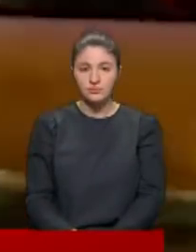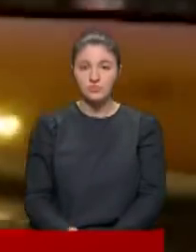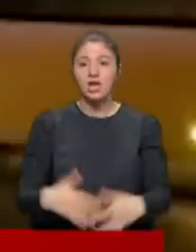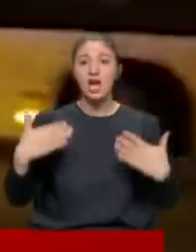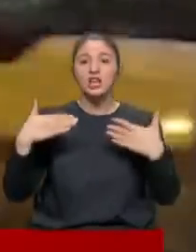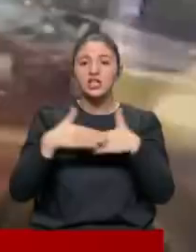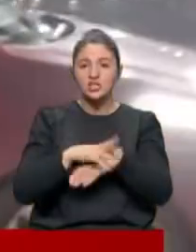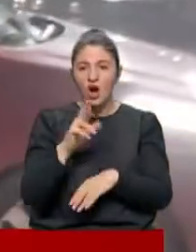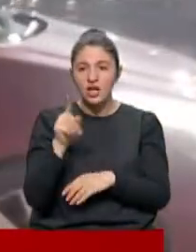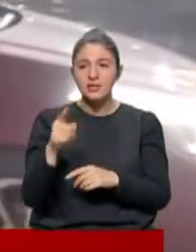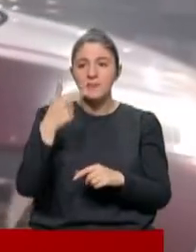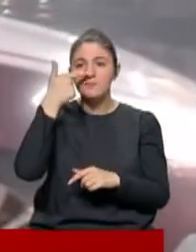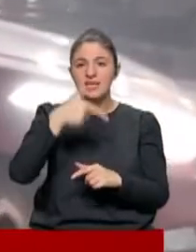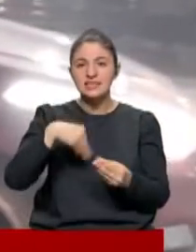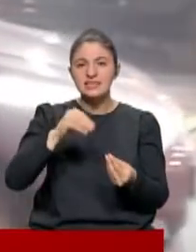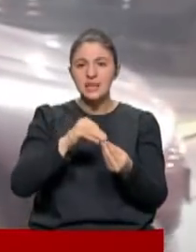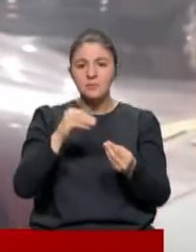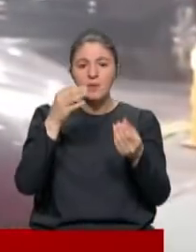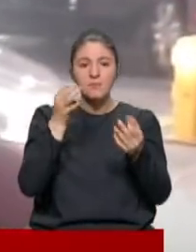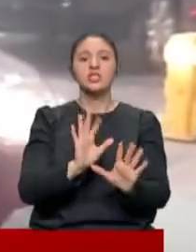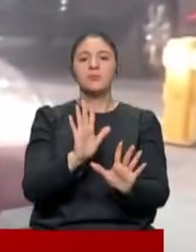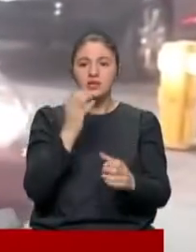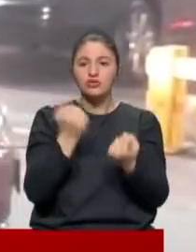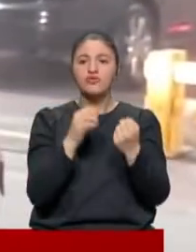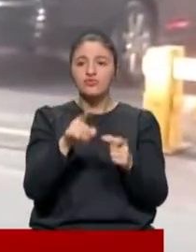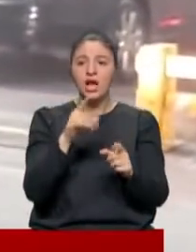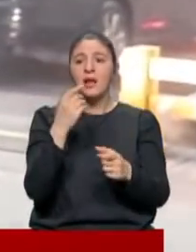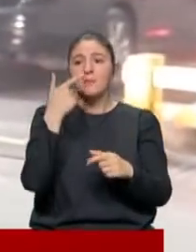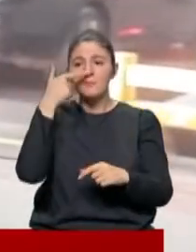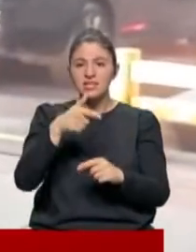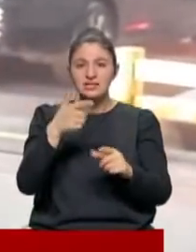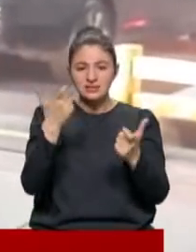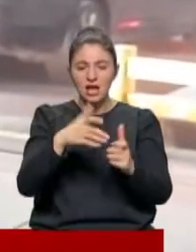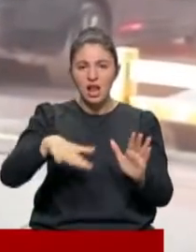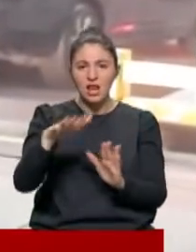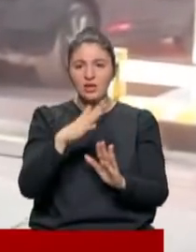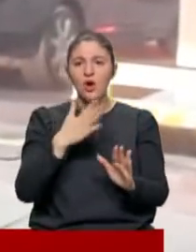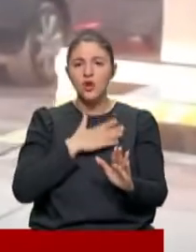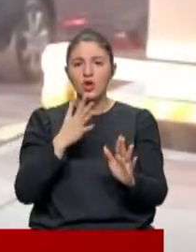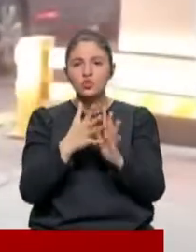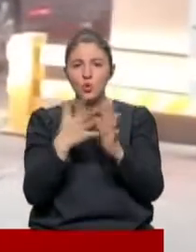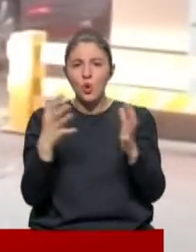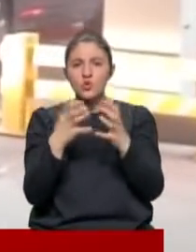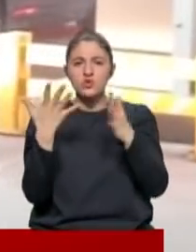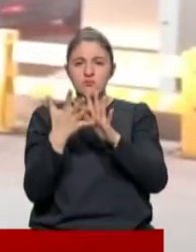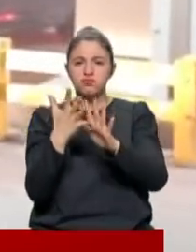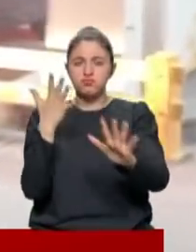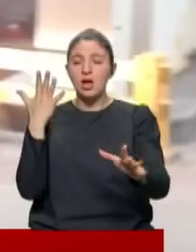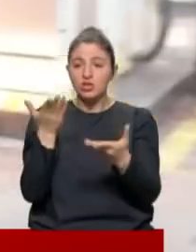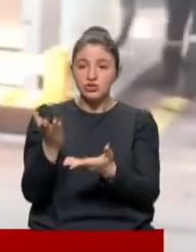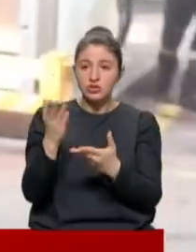Gece yarısı akaryakıt zammı devreye girmeden sürücüler yine akaryakıt istasyonlarında yoğunluğa neden oldu.